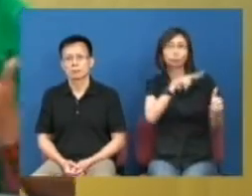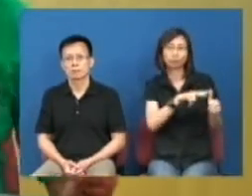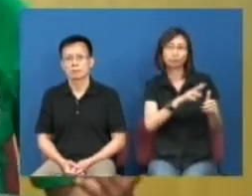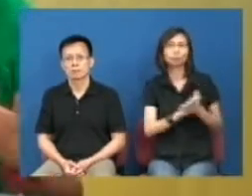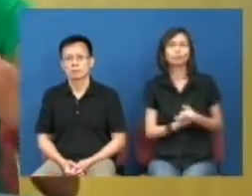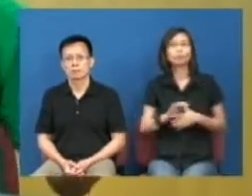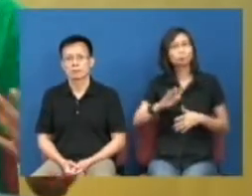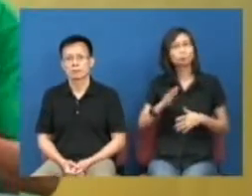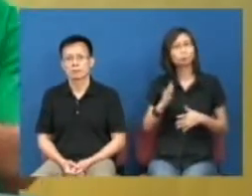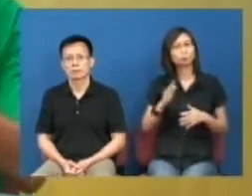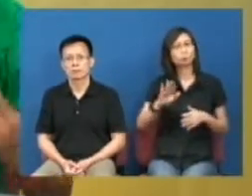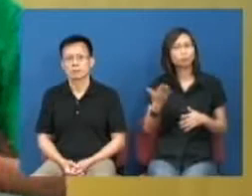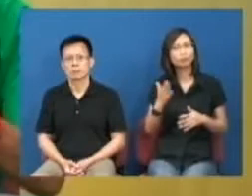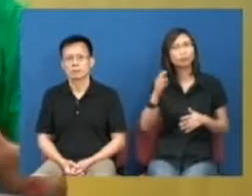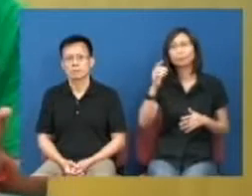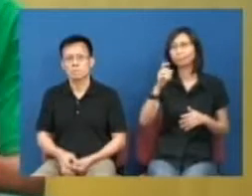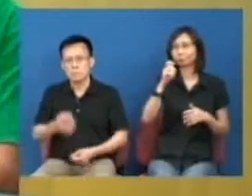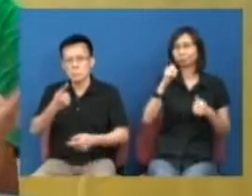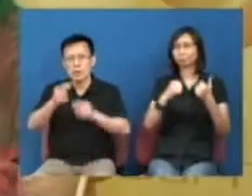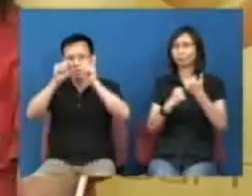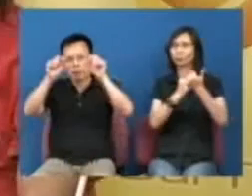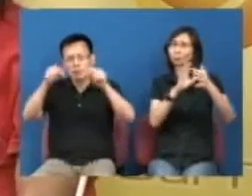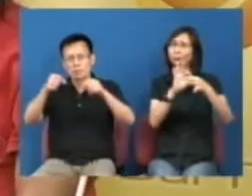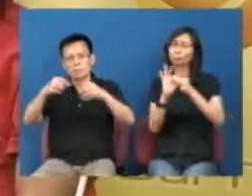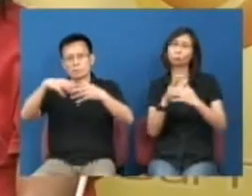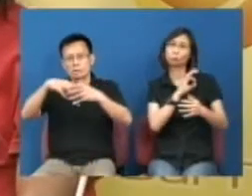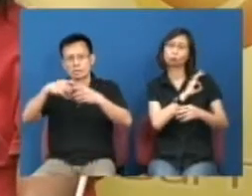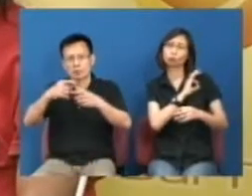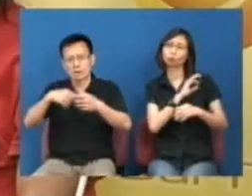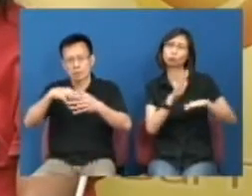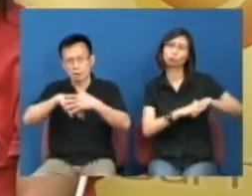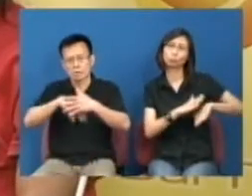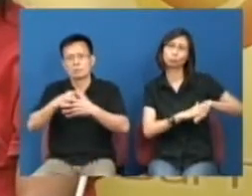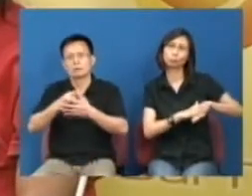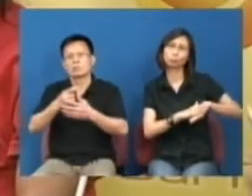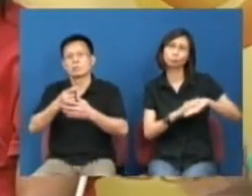話我淨係同六四有關，同六四冇關。 但係你個問題就係支聯會